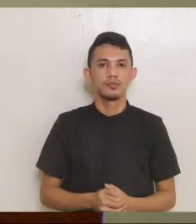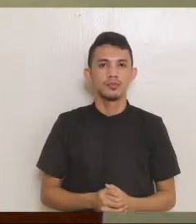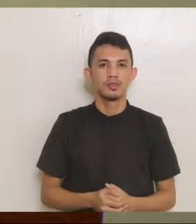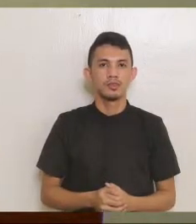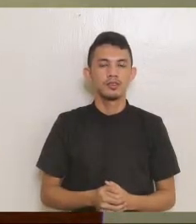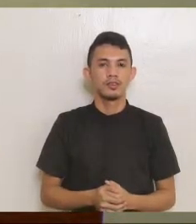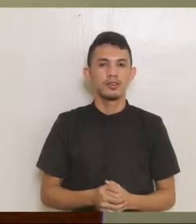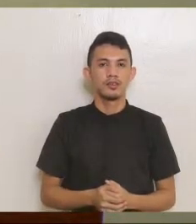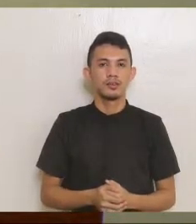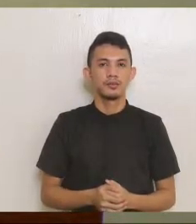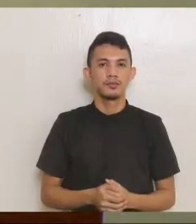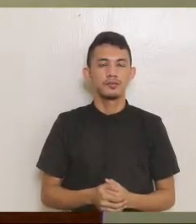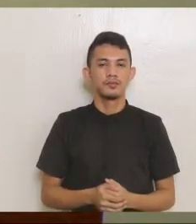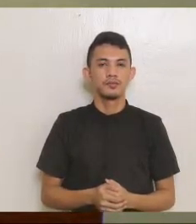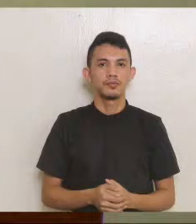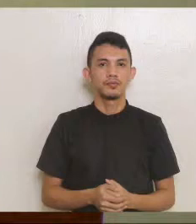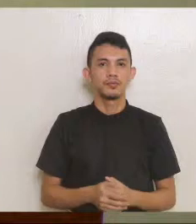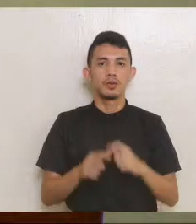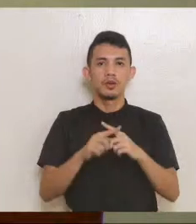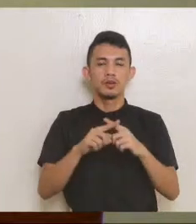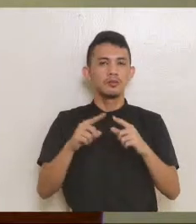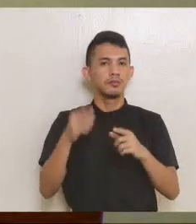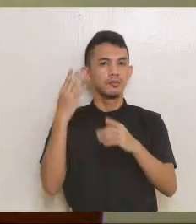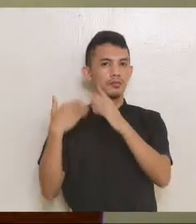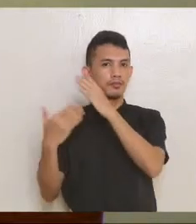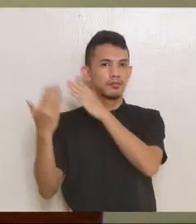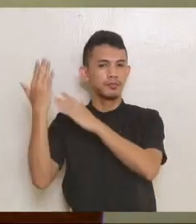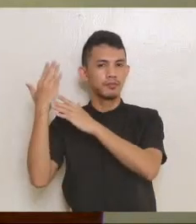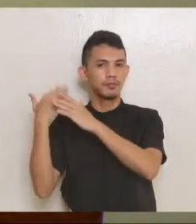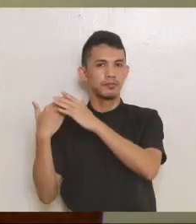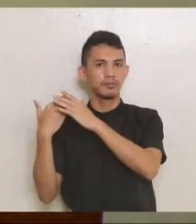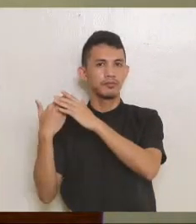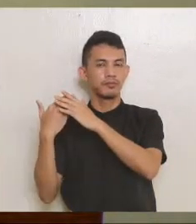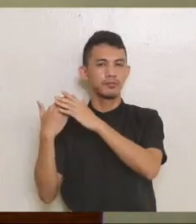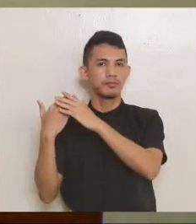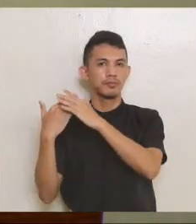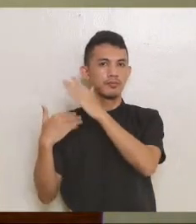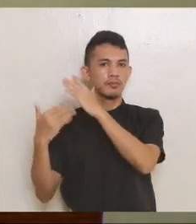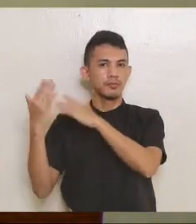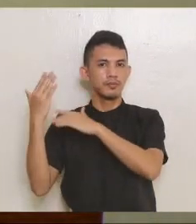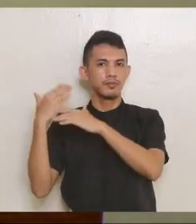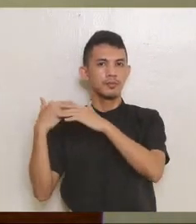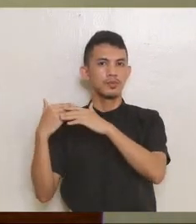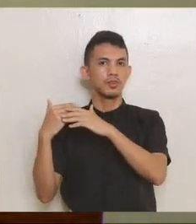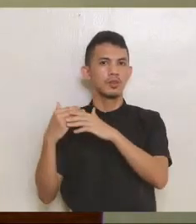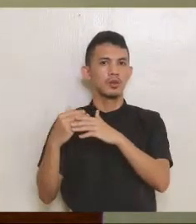sa pandemic. Apan kani adto mga kaigsuunan sa wala paning sakit